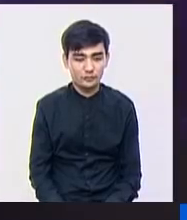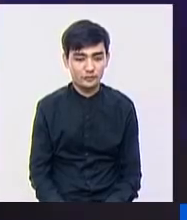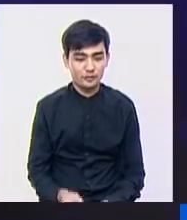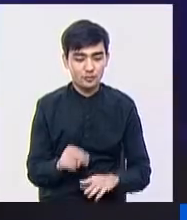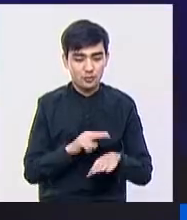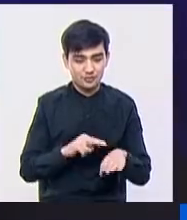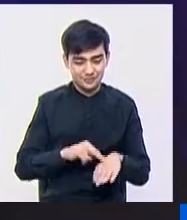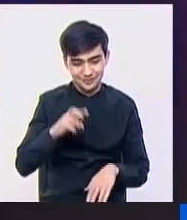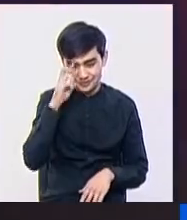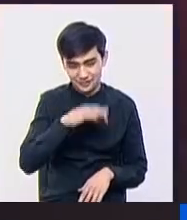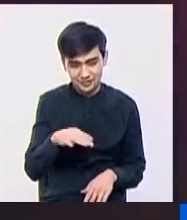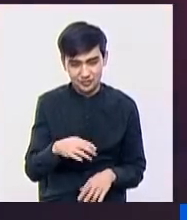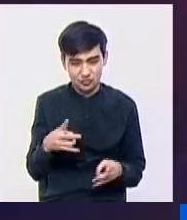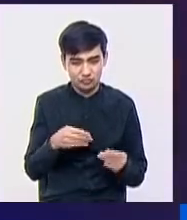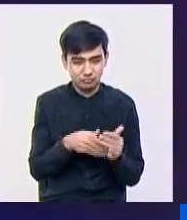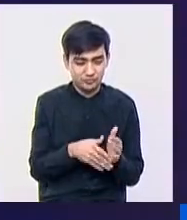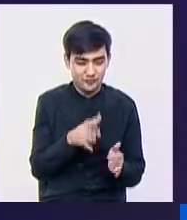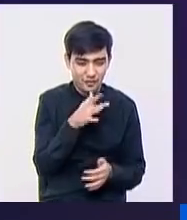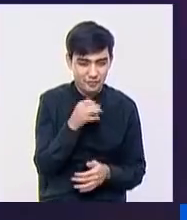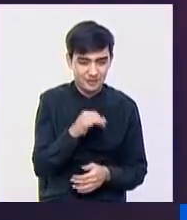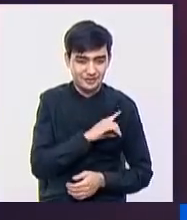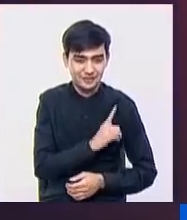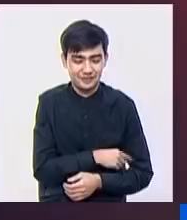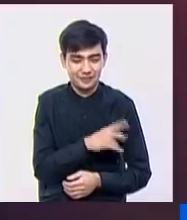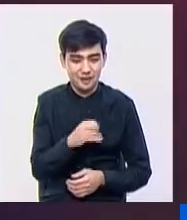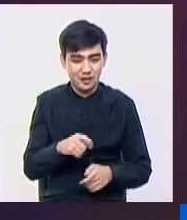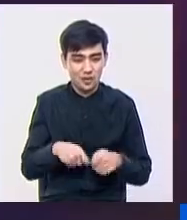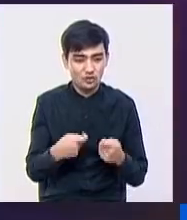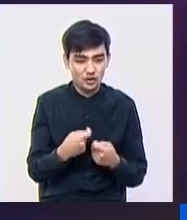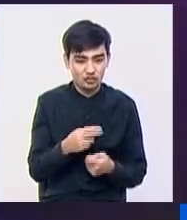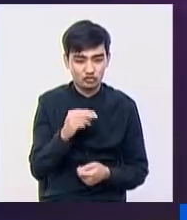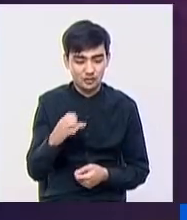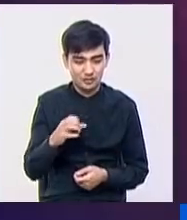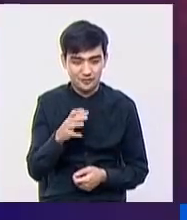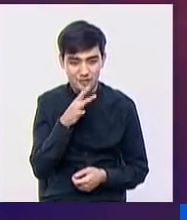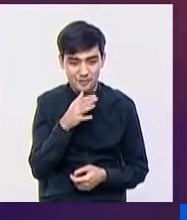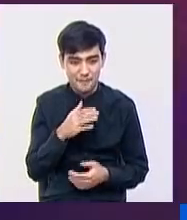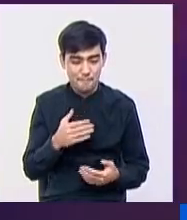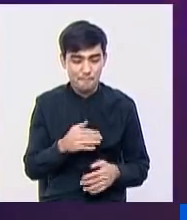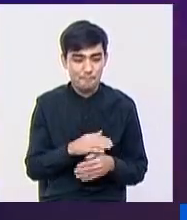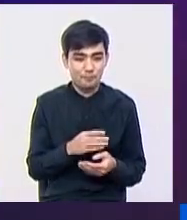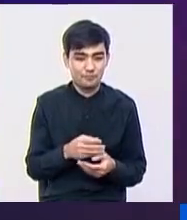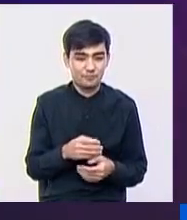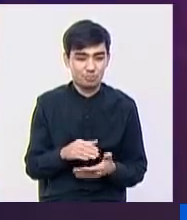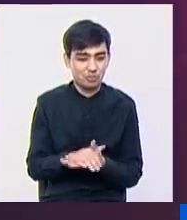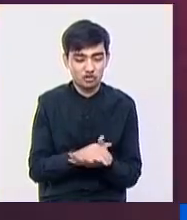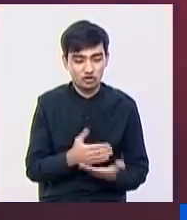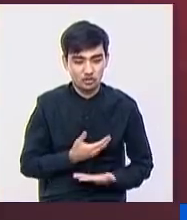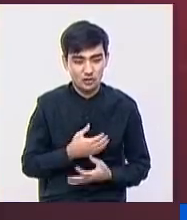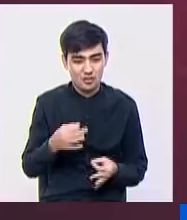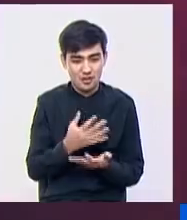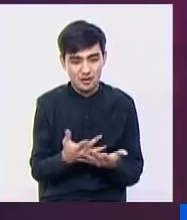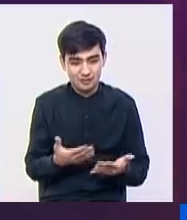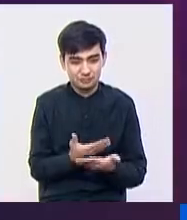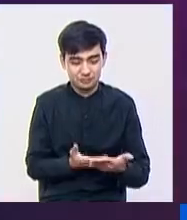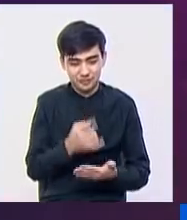Полицейские страны вынуждены тратить время и силы на нарушителей комендантского часа из числа мирных жителей. Несмотря на многочисленные